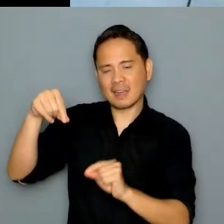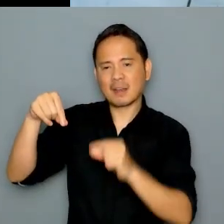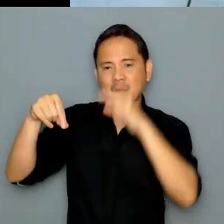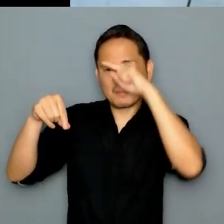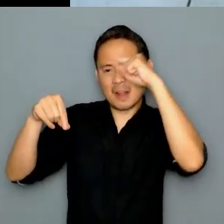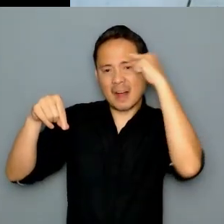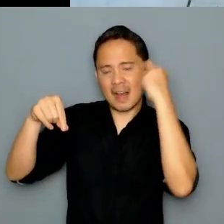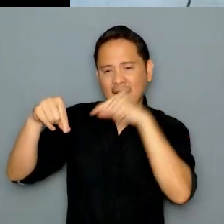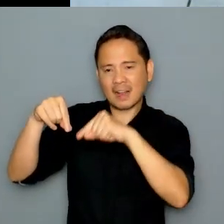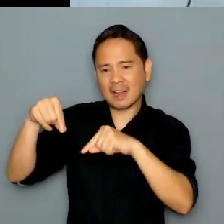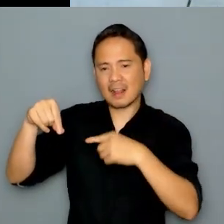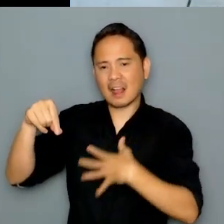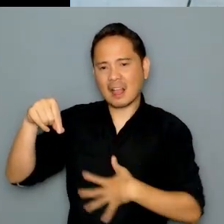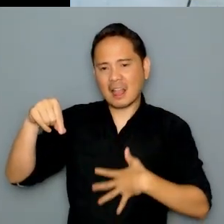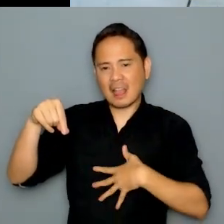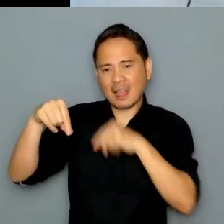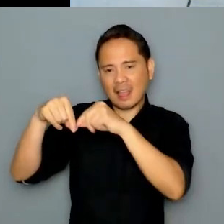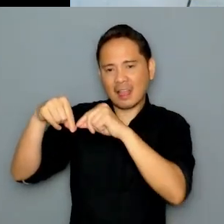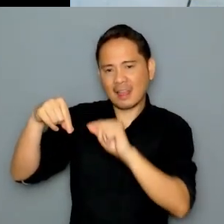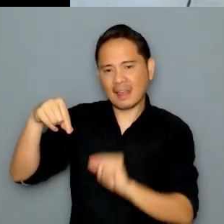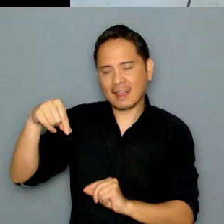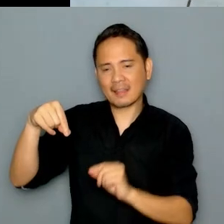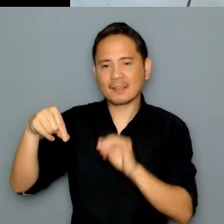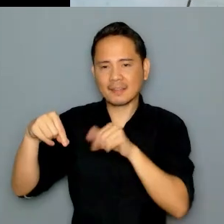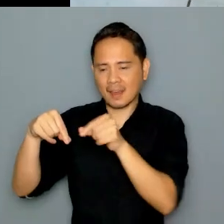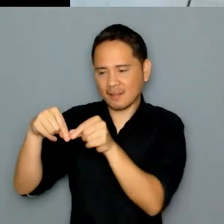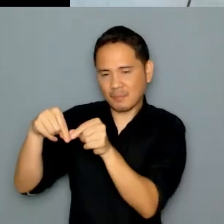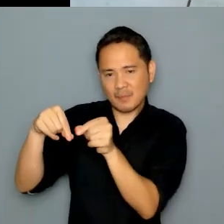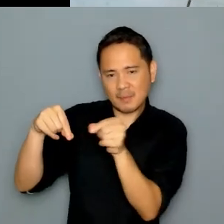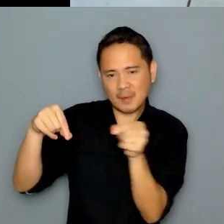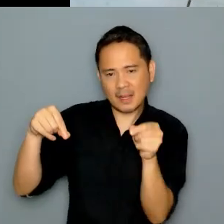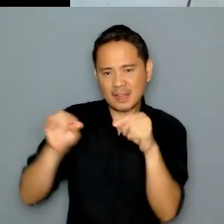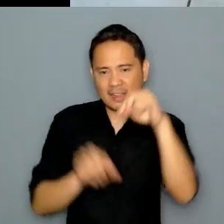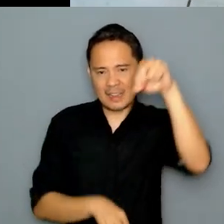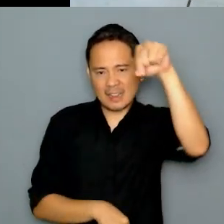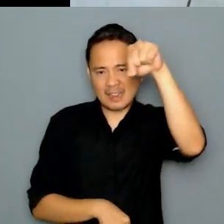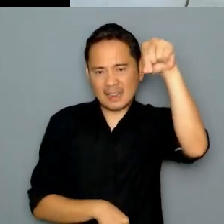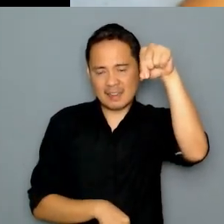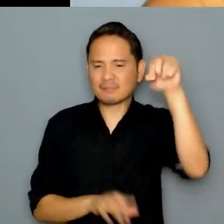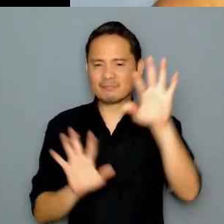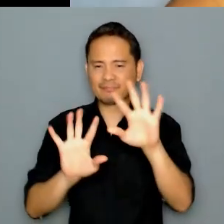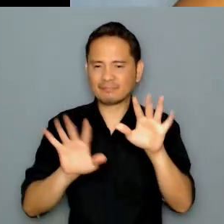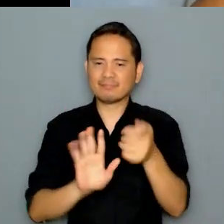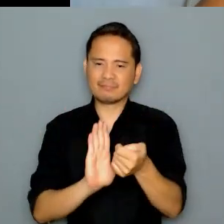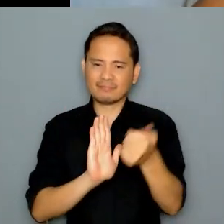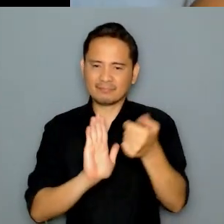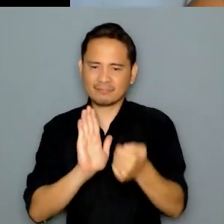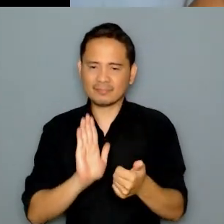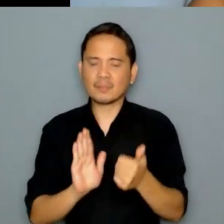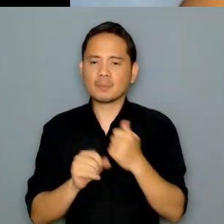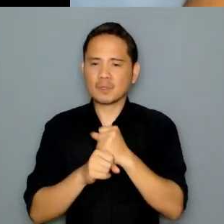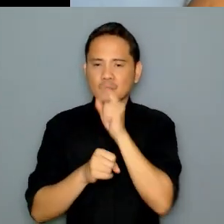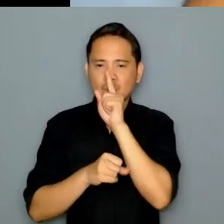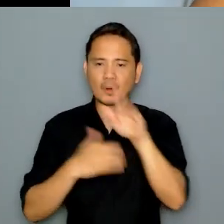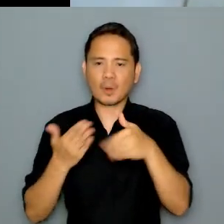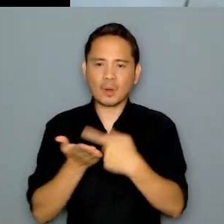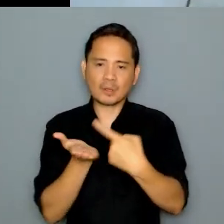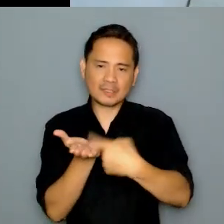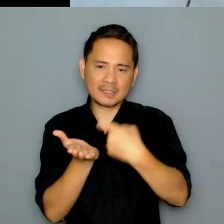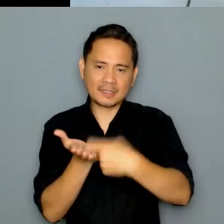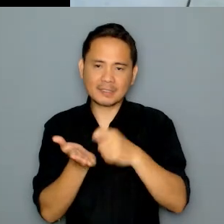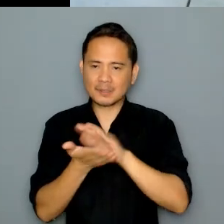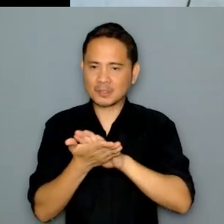yung tali. O, gusto mo yung tali. Yan, tinanggal na po natin yan, so malinis na siya.